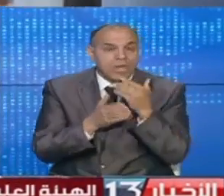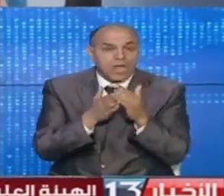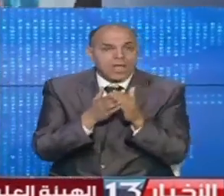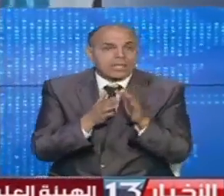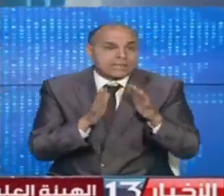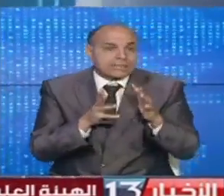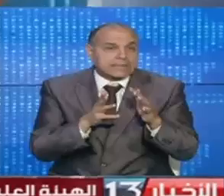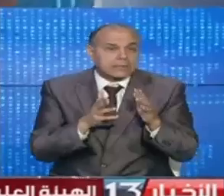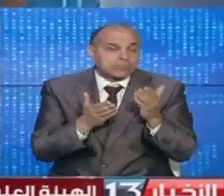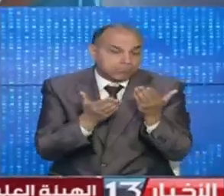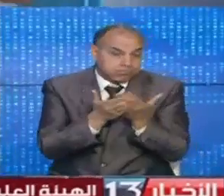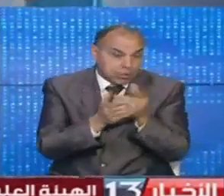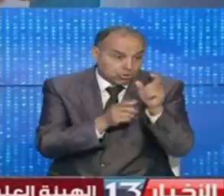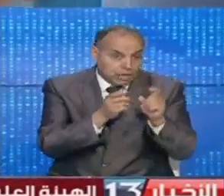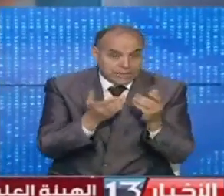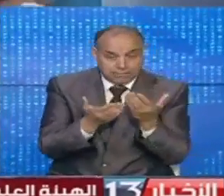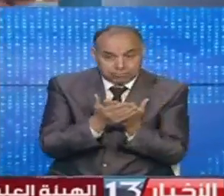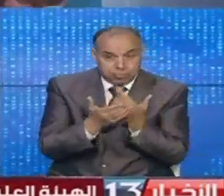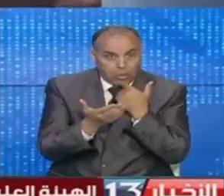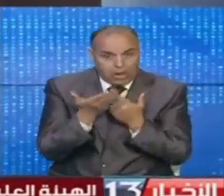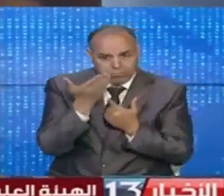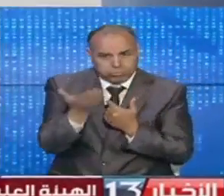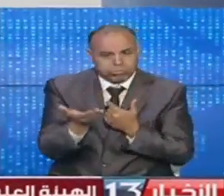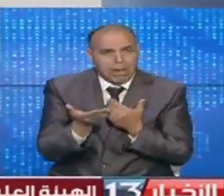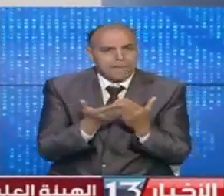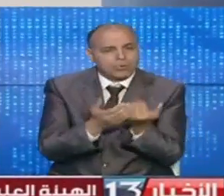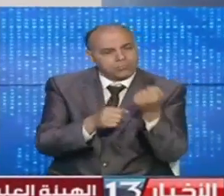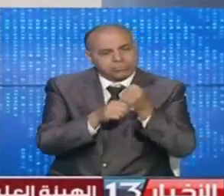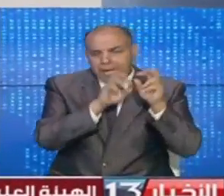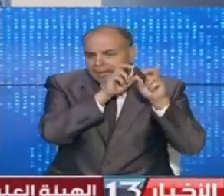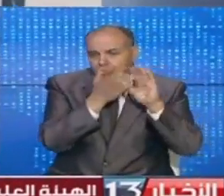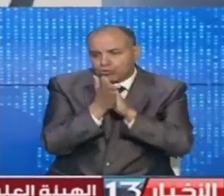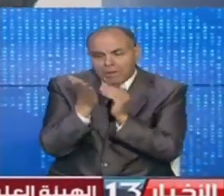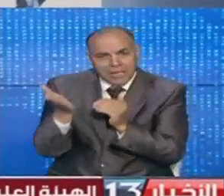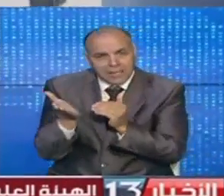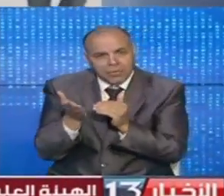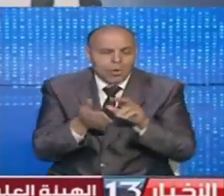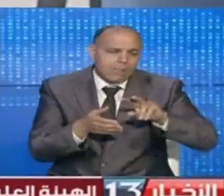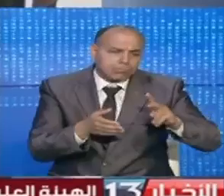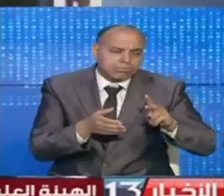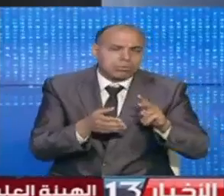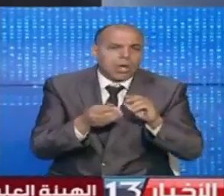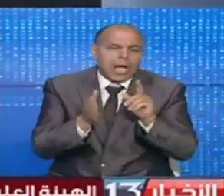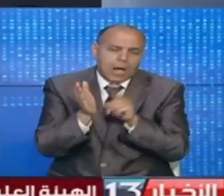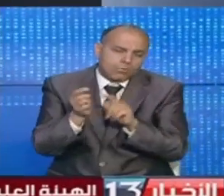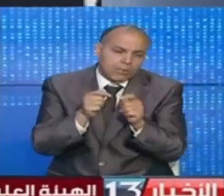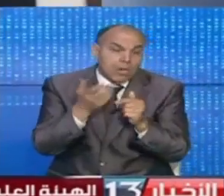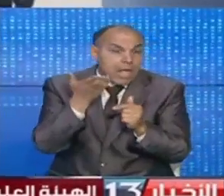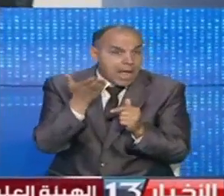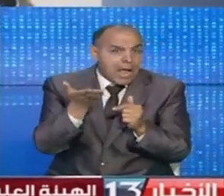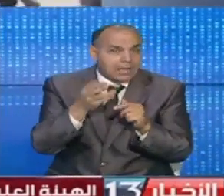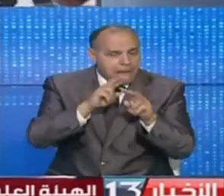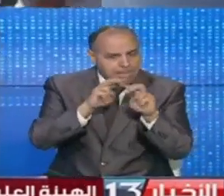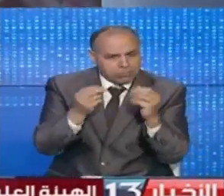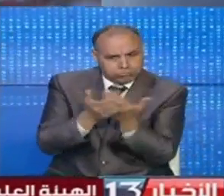صورة تخلي أحد المترشحين السابق ذكرهم عن مشروع بعث الإذاعة الجمعيتية أو تغير وضعيته القانونية أثناء